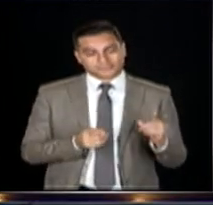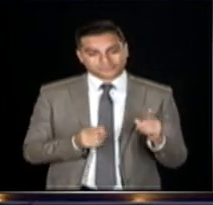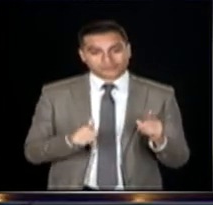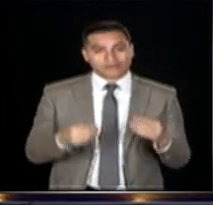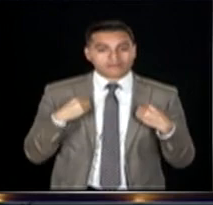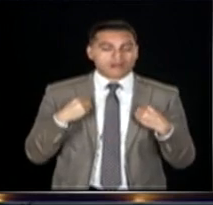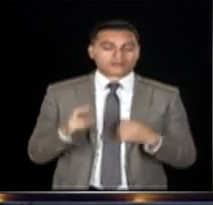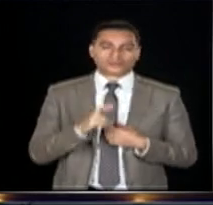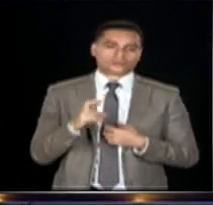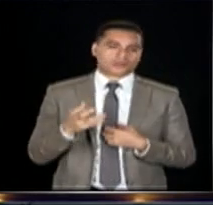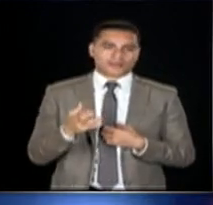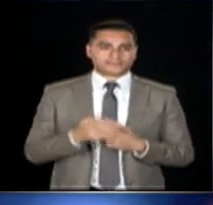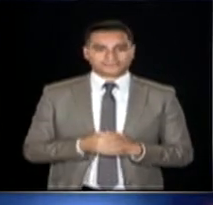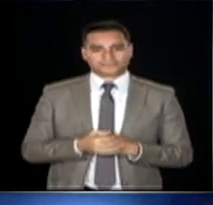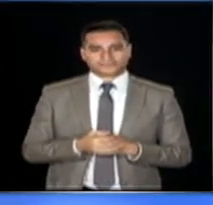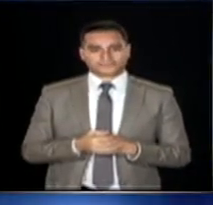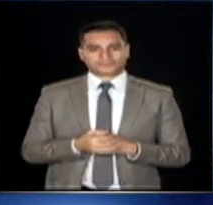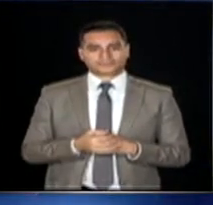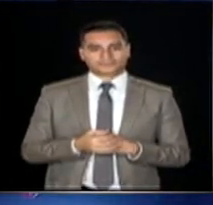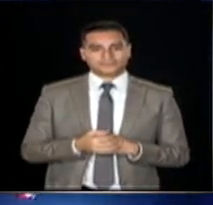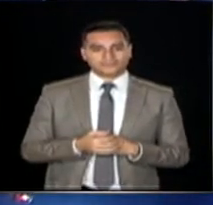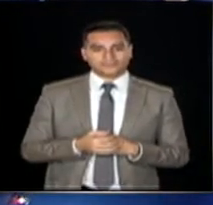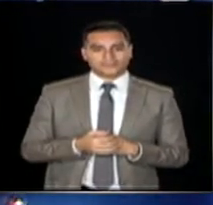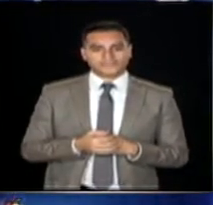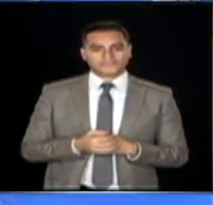رياضة، والسؤال هو: